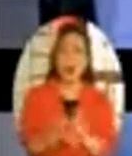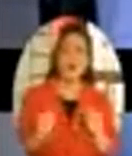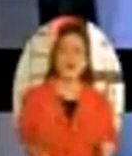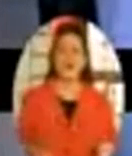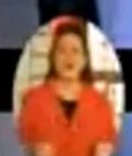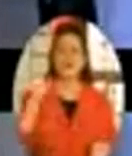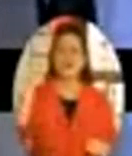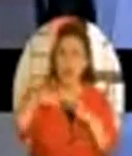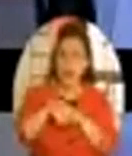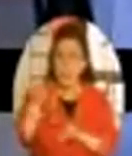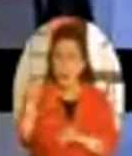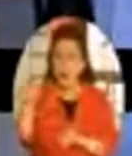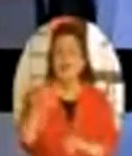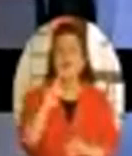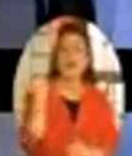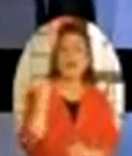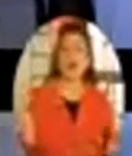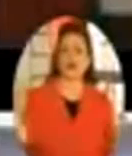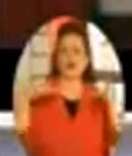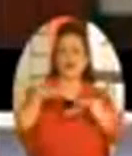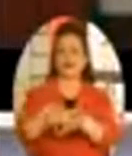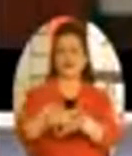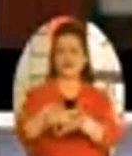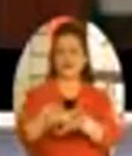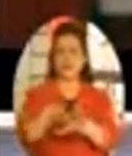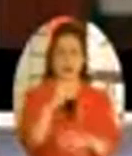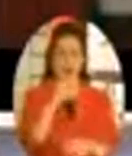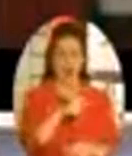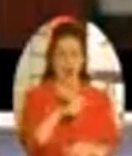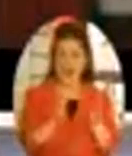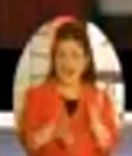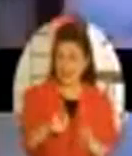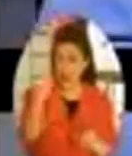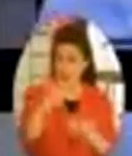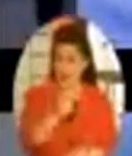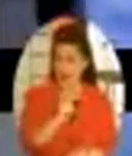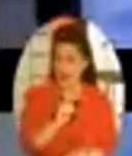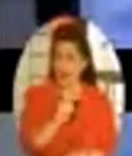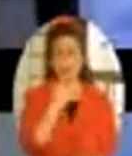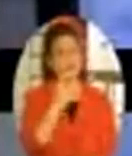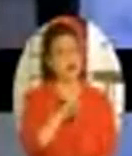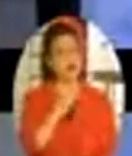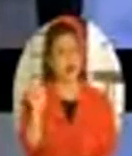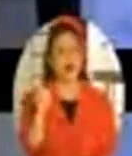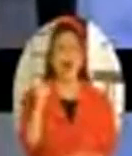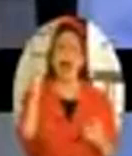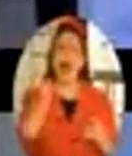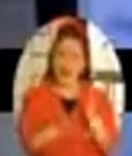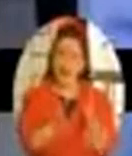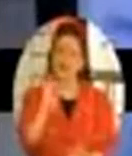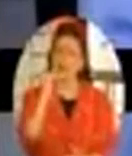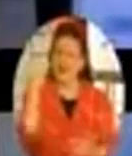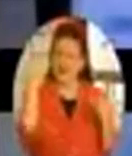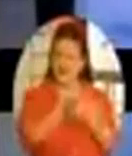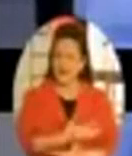של המורדים מצד אחד ושל דאעש מצד שני. כלומר, זה לא הפתיע אותך עצם הלינץ'? לא. יש, הייתה התלהבות, עצם הלינץ' שהפתיע אותי, כיוון שקודם